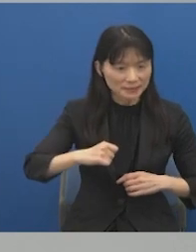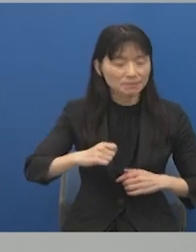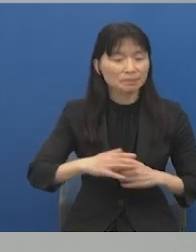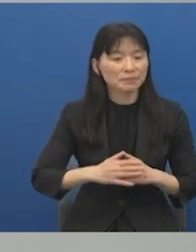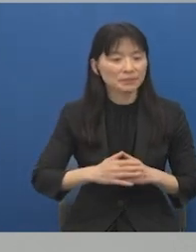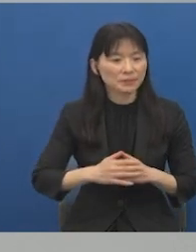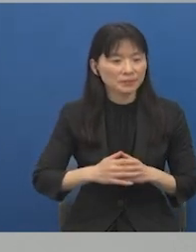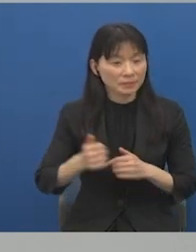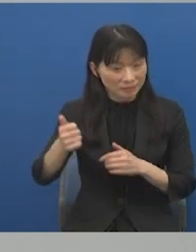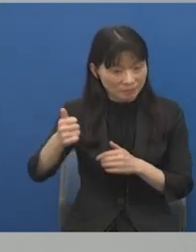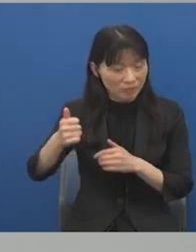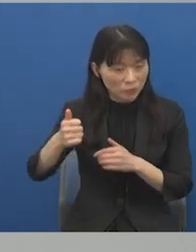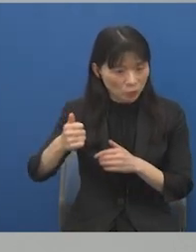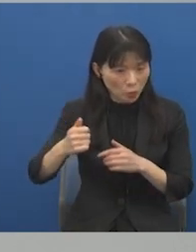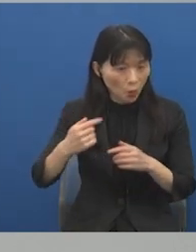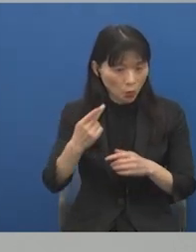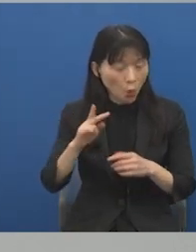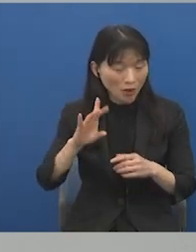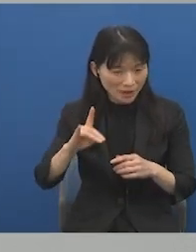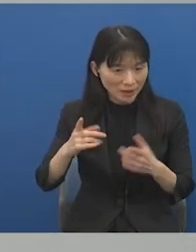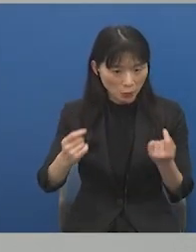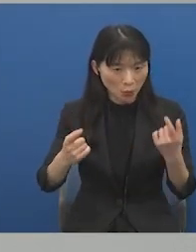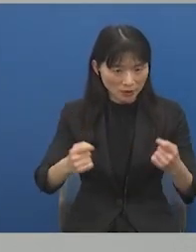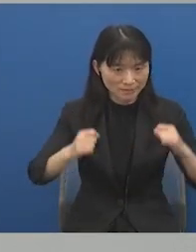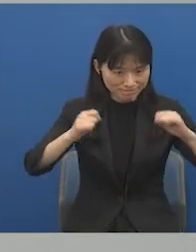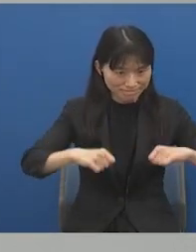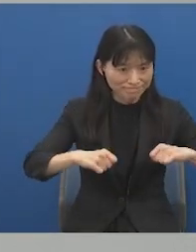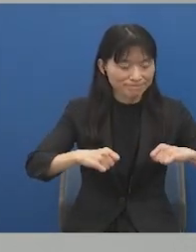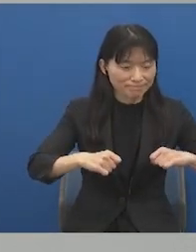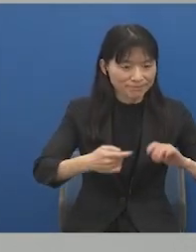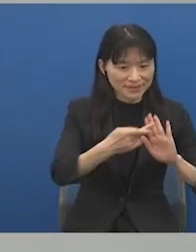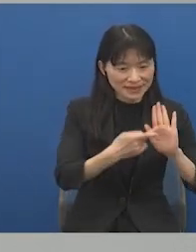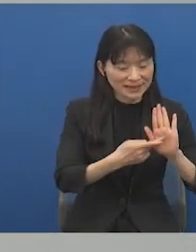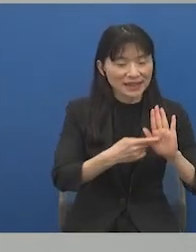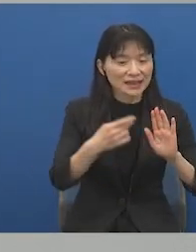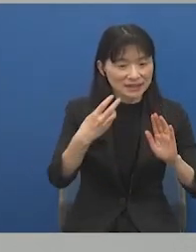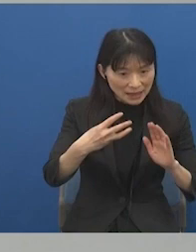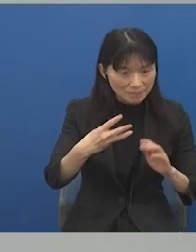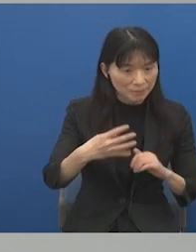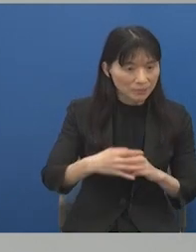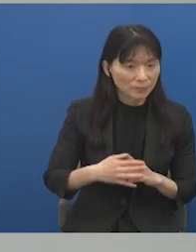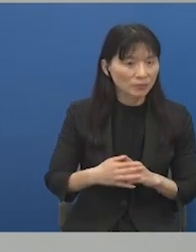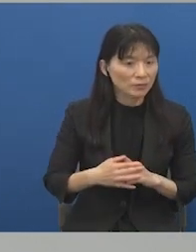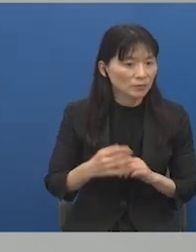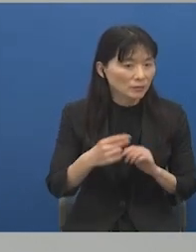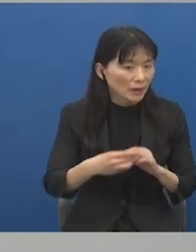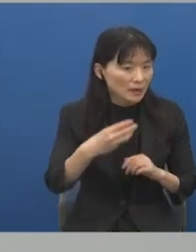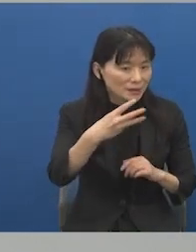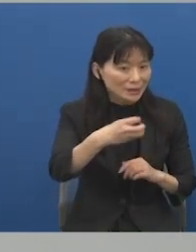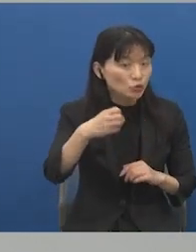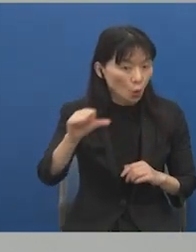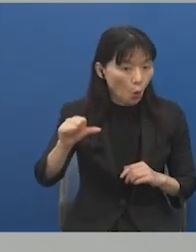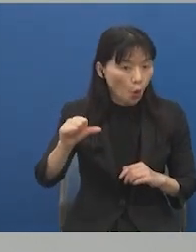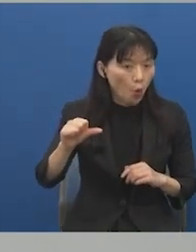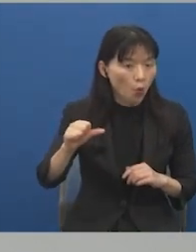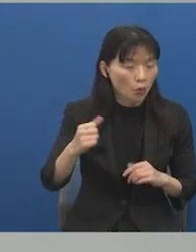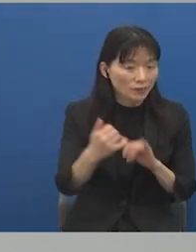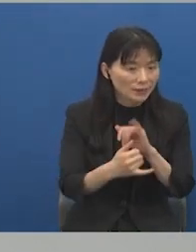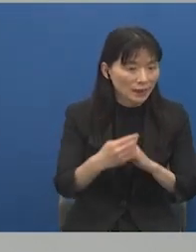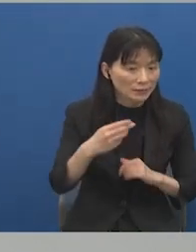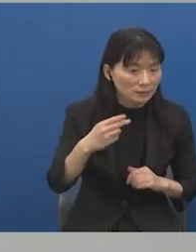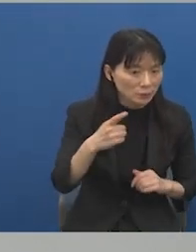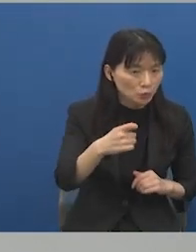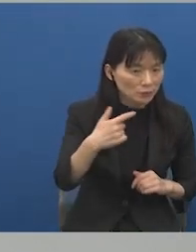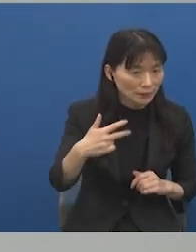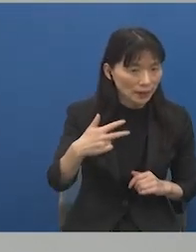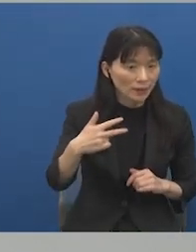道端議員の動議のとおり、決します。日程第3、ないし日程第35、議第17